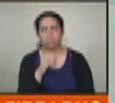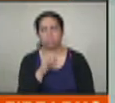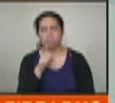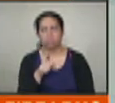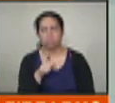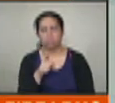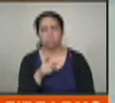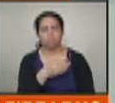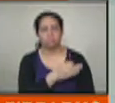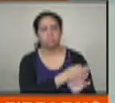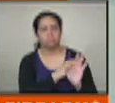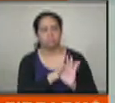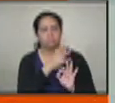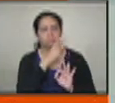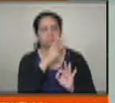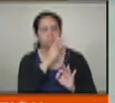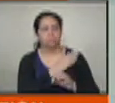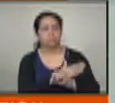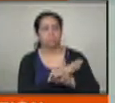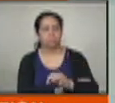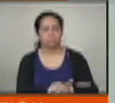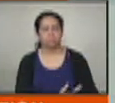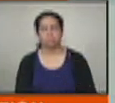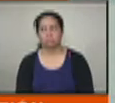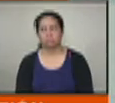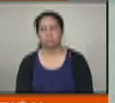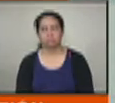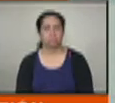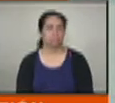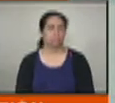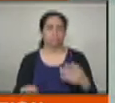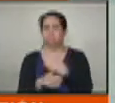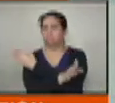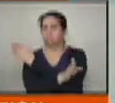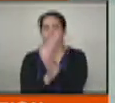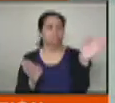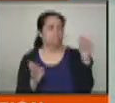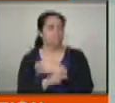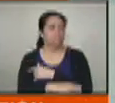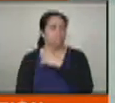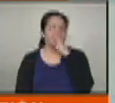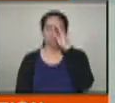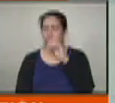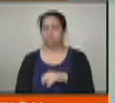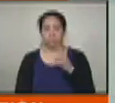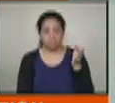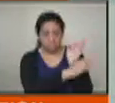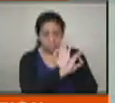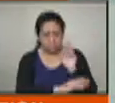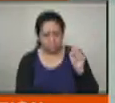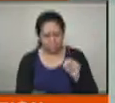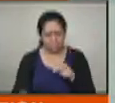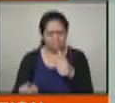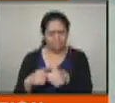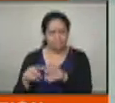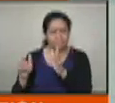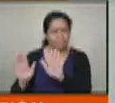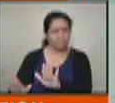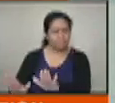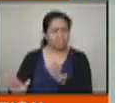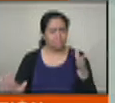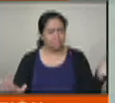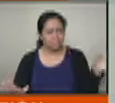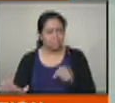sinundo ko lang po kagad yung nanay ng bata. Sir, ang layo ng mga sagot mo eh. Kailangan pa ba sunduin yung nanay ng bata bago dalhin siya sa